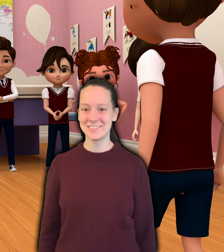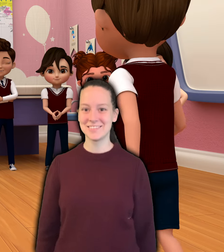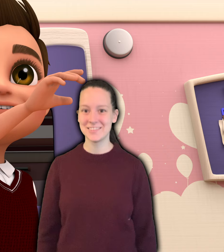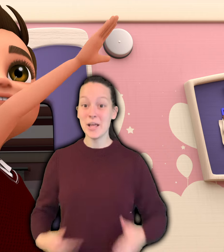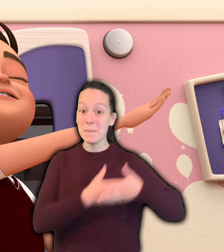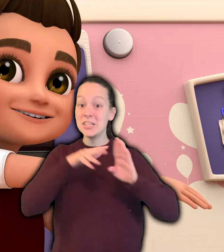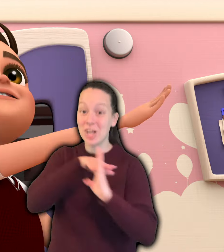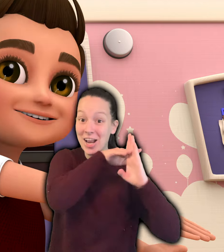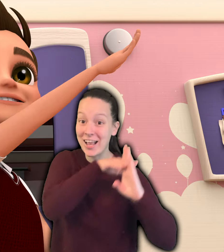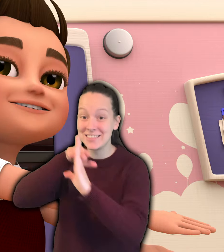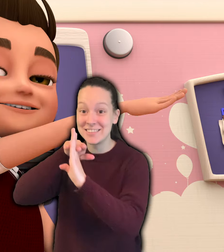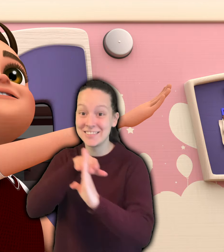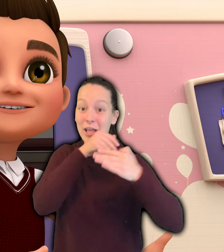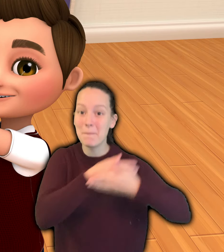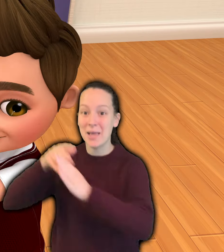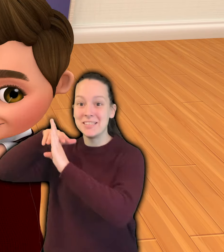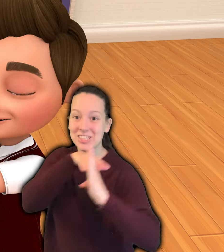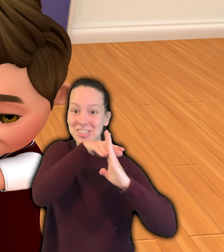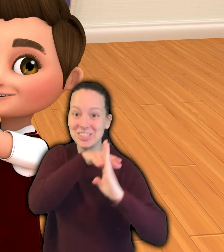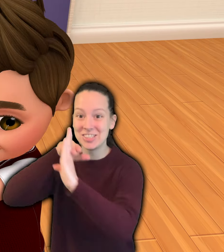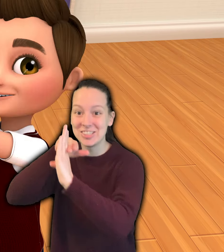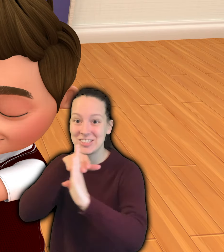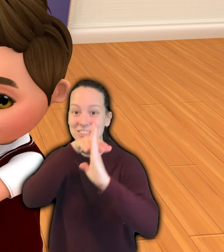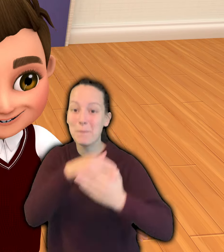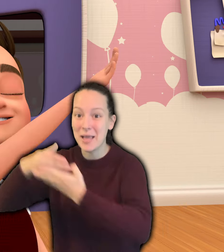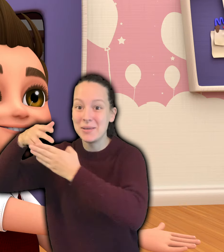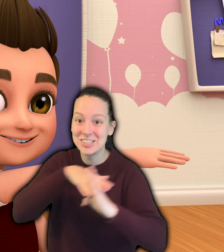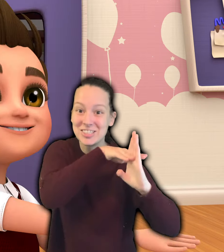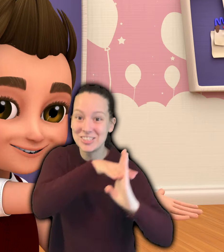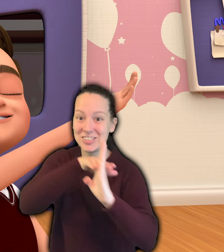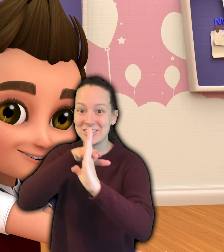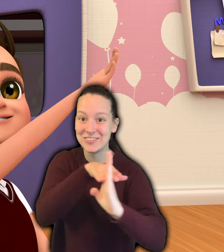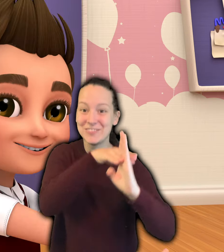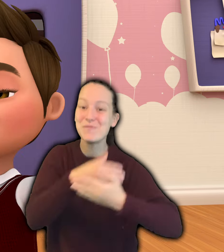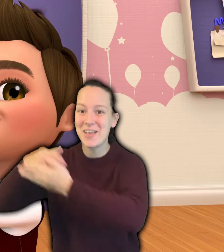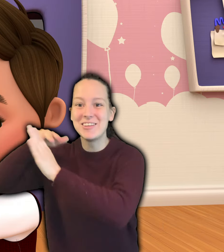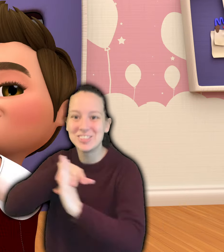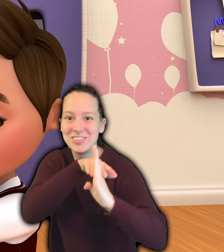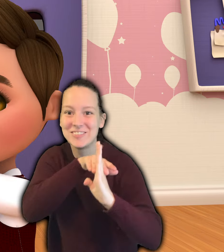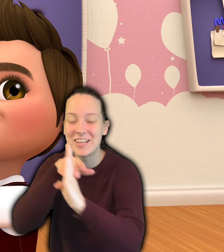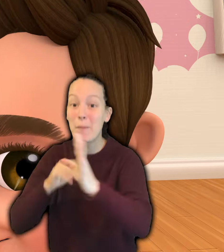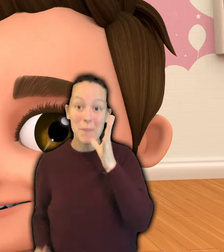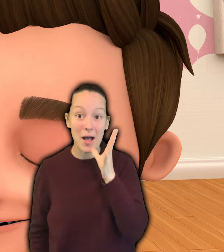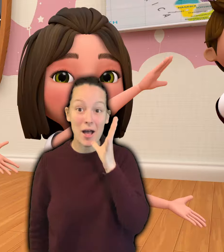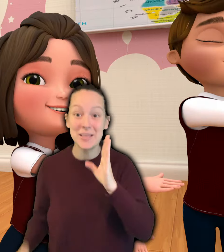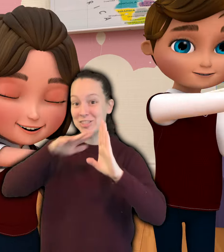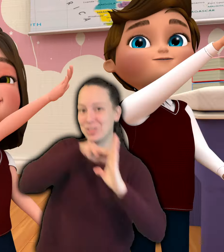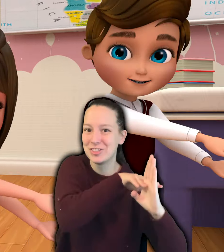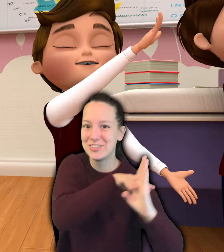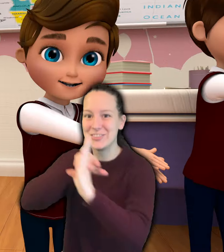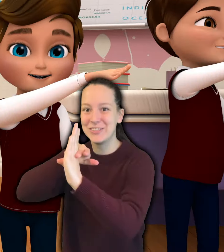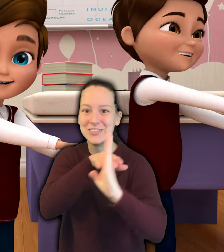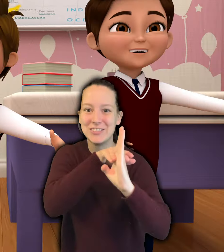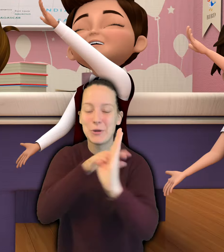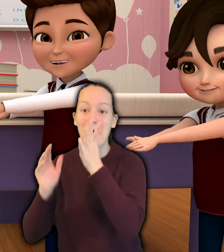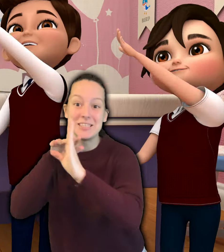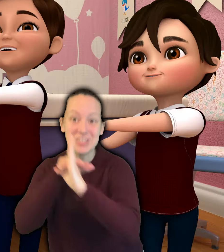readyダメちびダメちびザメちびザメママ